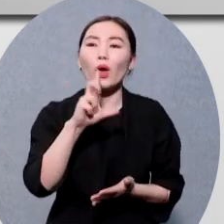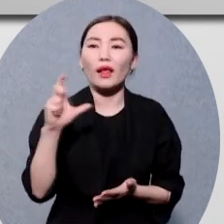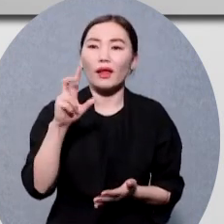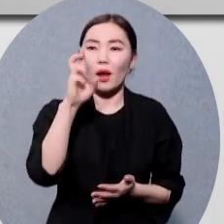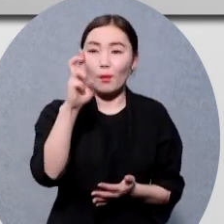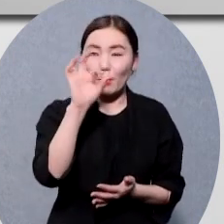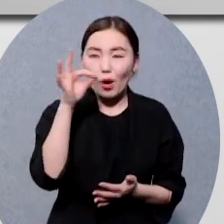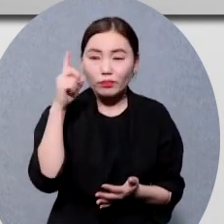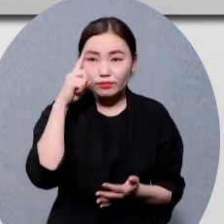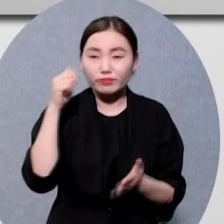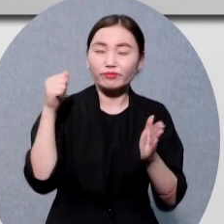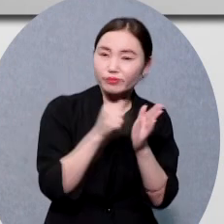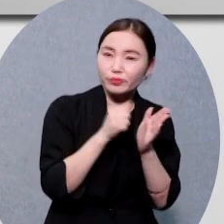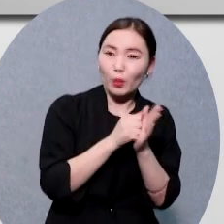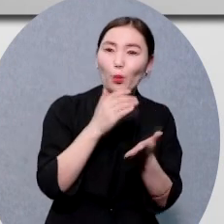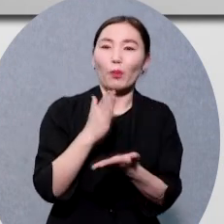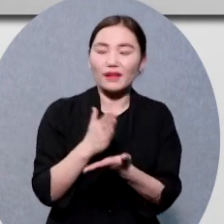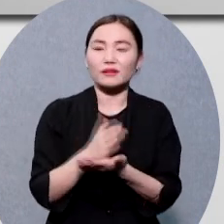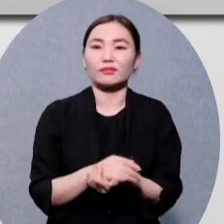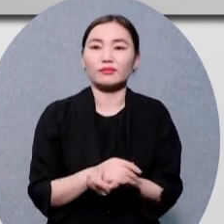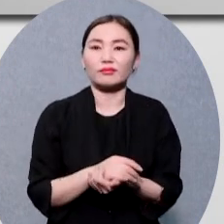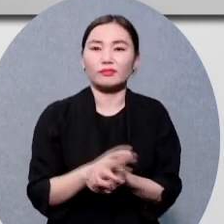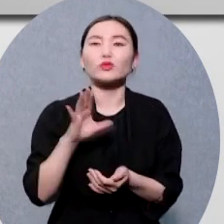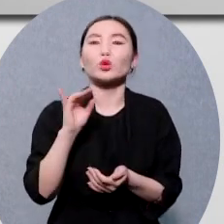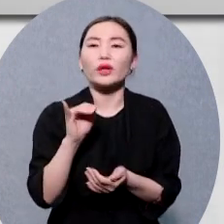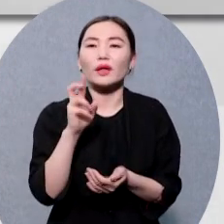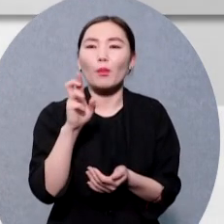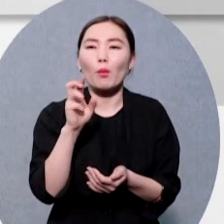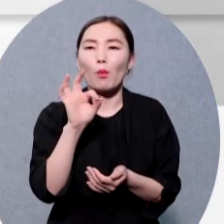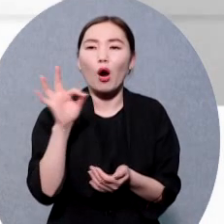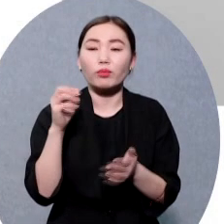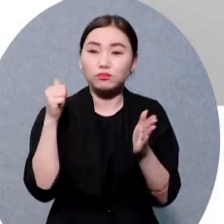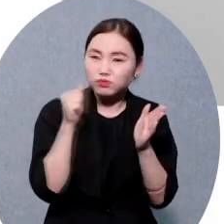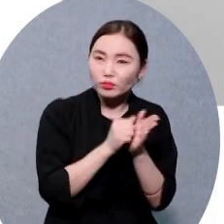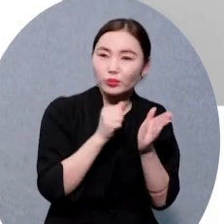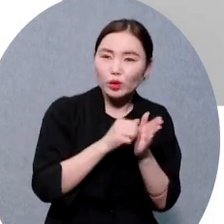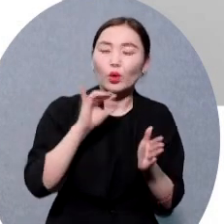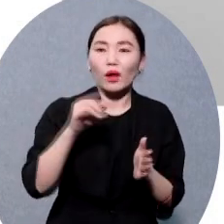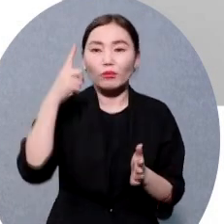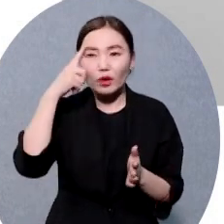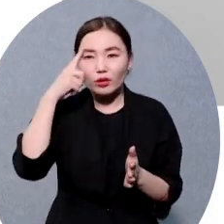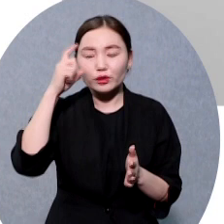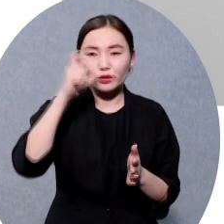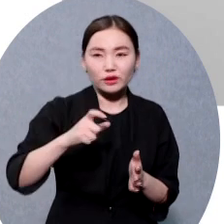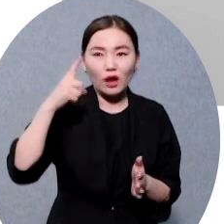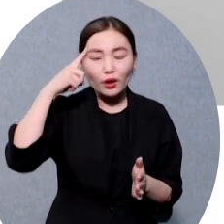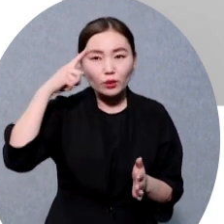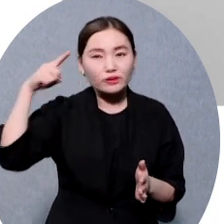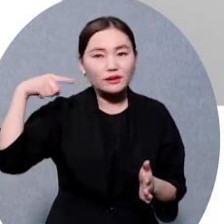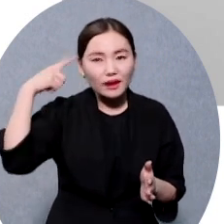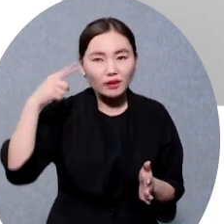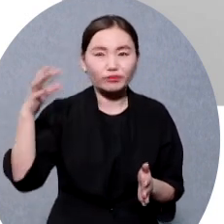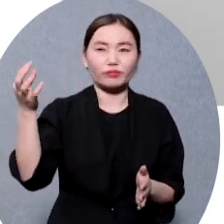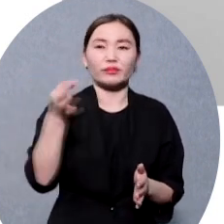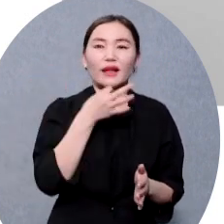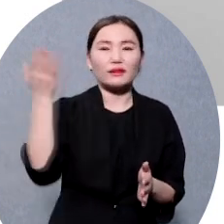бол ойлгох хэрэгтэй тийм ээ. Та нар өмнөх хичээлүүдээрээ ч гэсэн энийг бас ойлгож авсан байгаа. Бөөмөргөл гэдэг бол ерөнхийдөө одоо шүтлэгийн нэг хэлбэр.